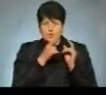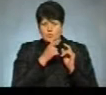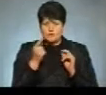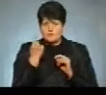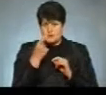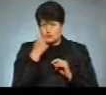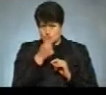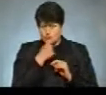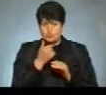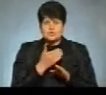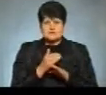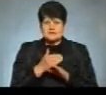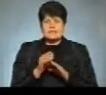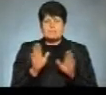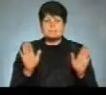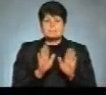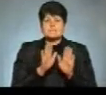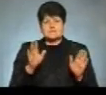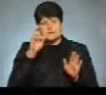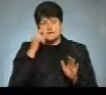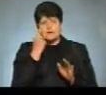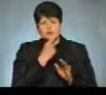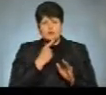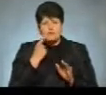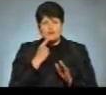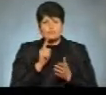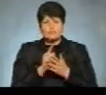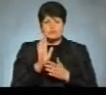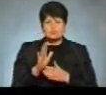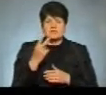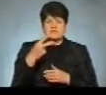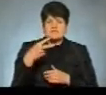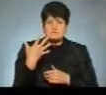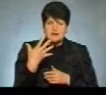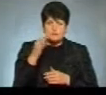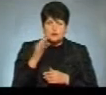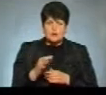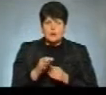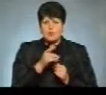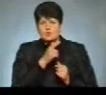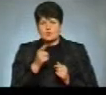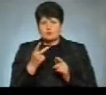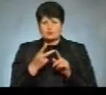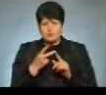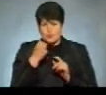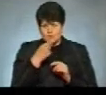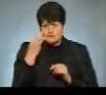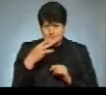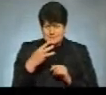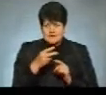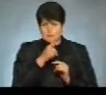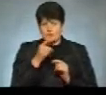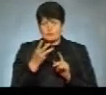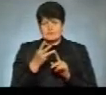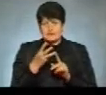першого року частка пісень державною мовою на телебаченні та радіо має бути 25%. Протягом другого року – 30% і протягом третього